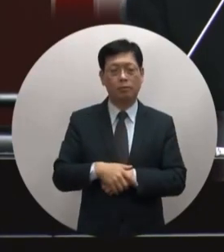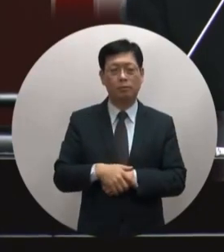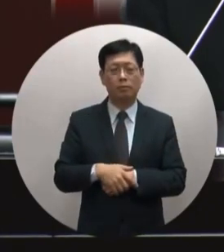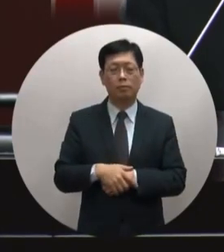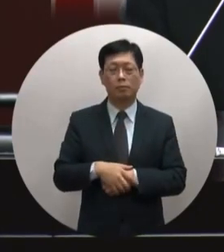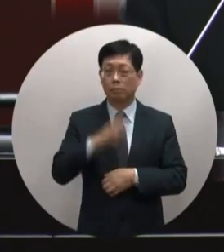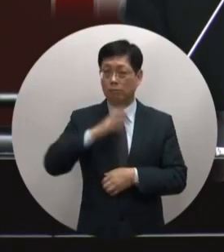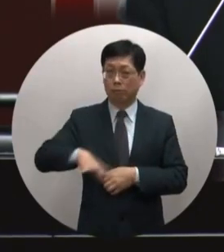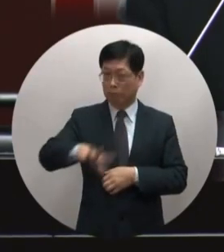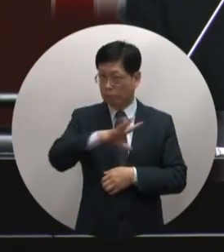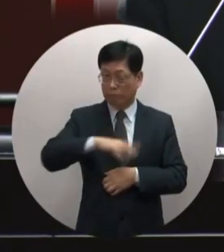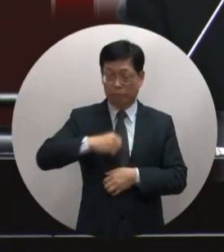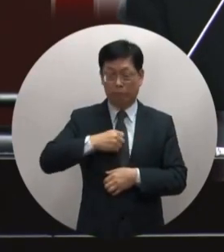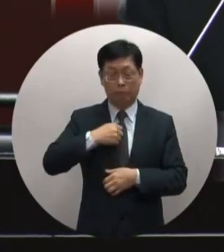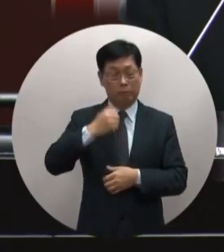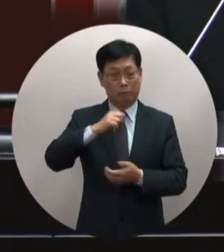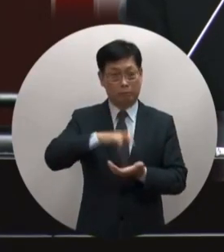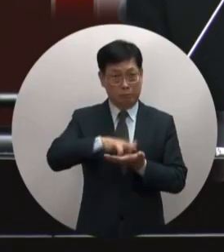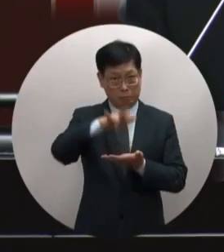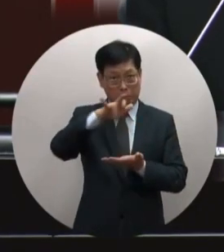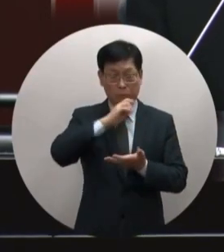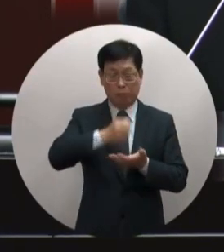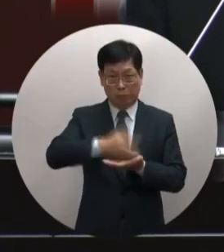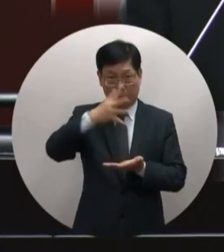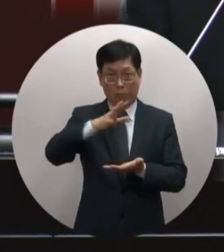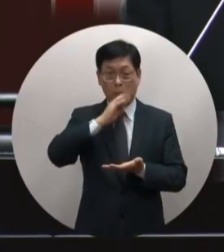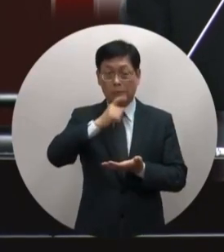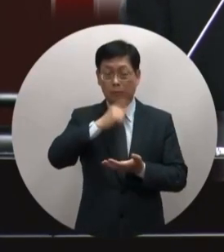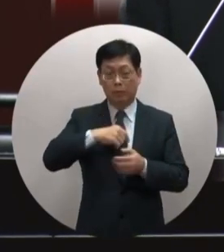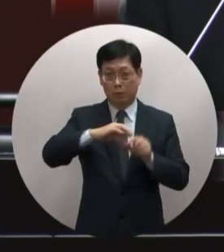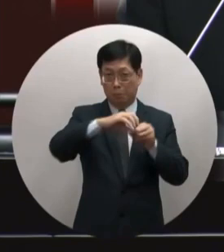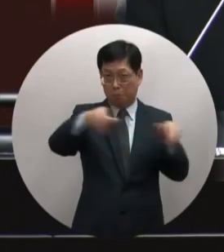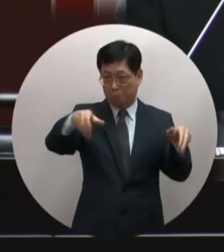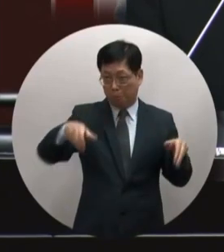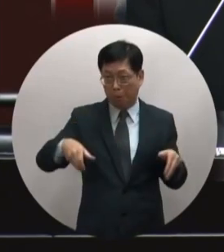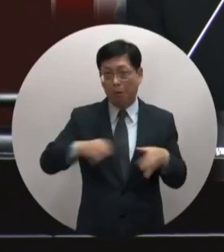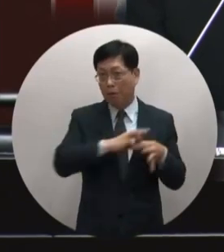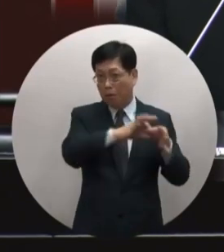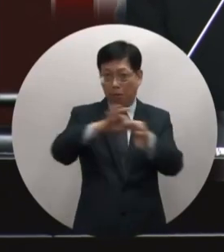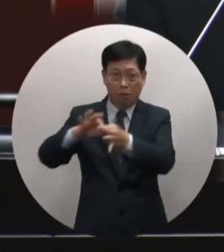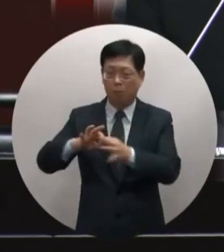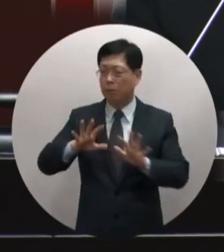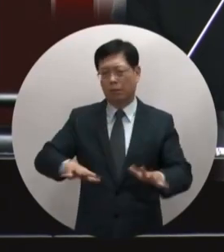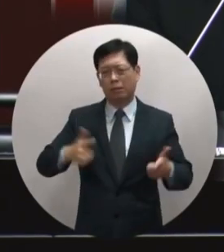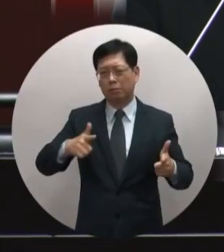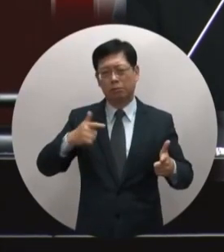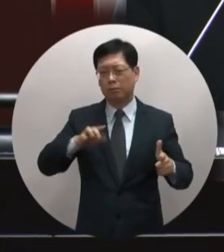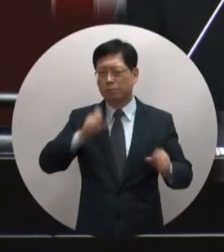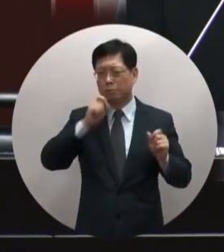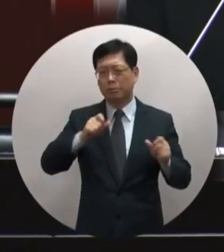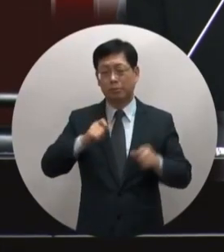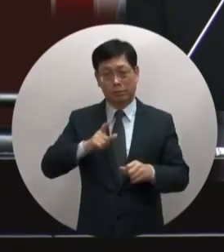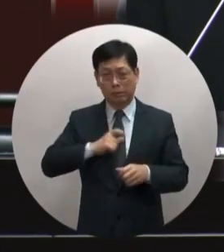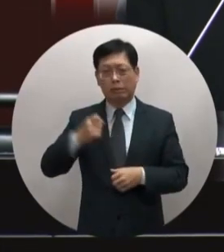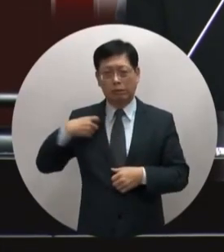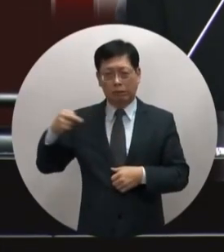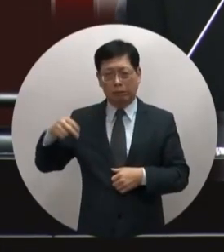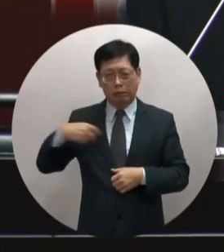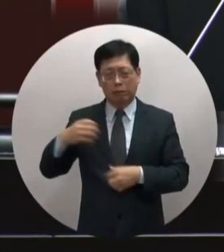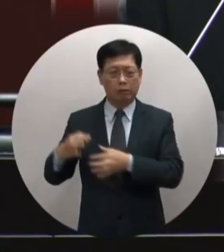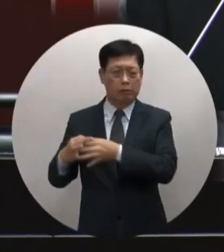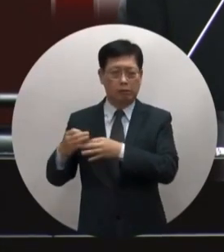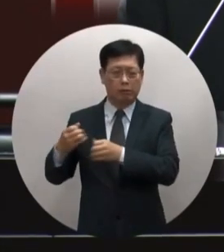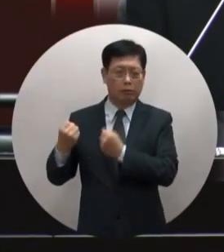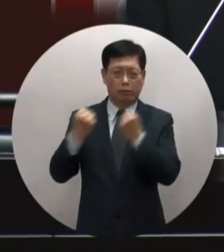那整個航廈就是摸字型的就串聯起來了不是像現在還要再去接駁